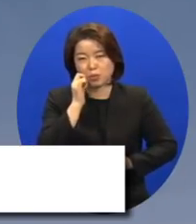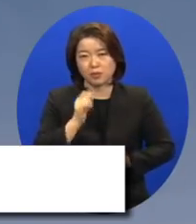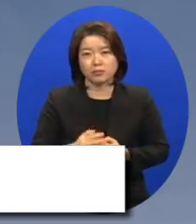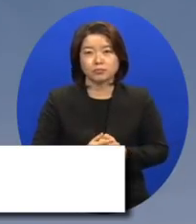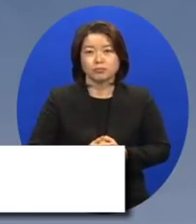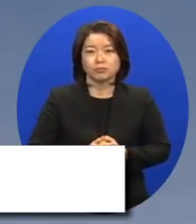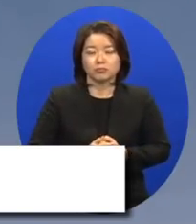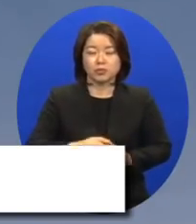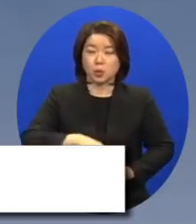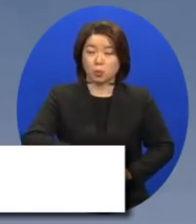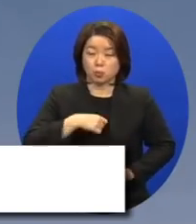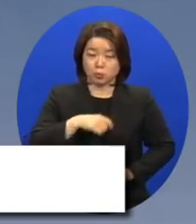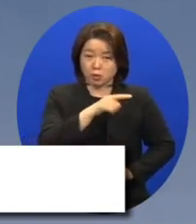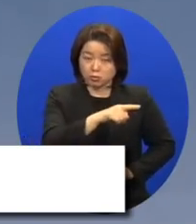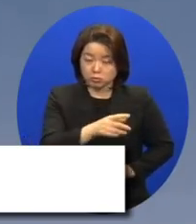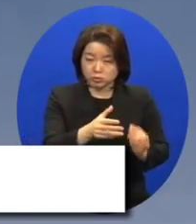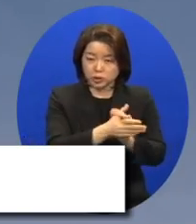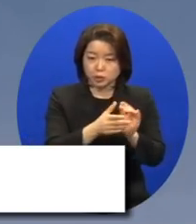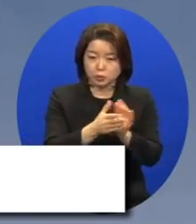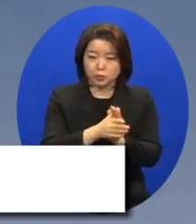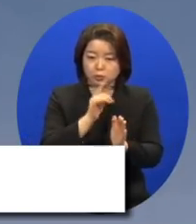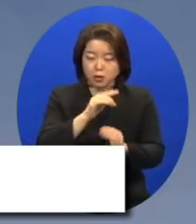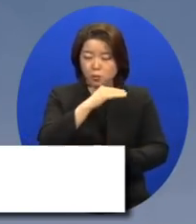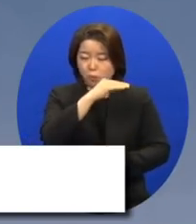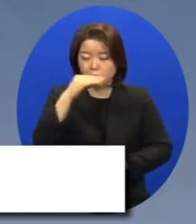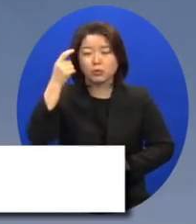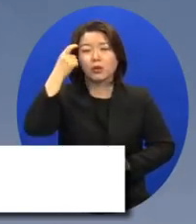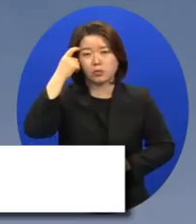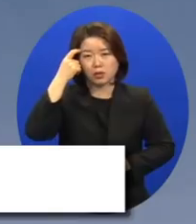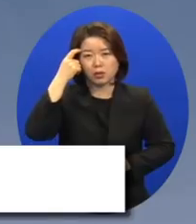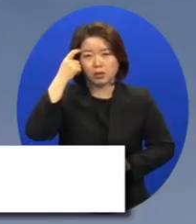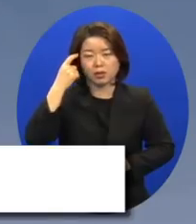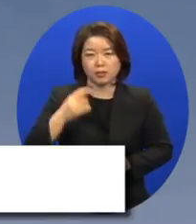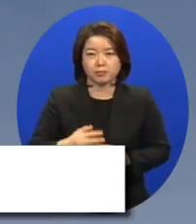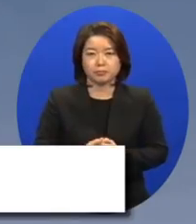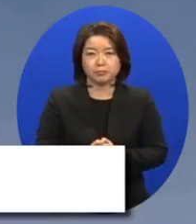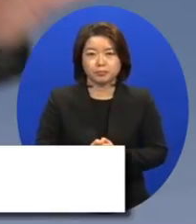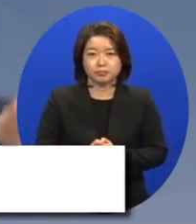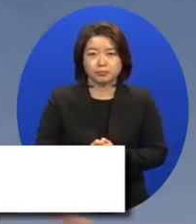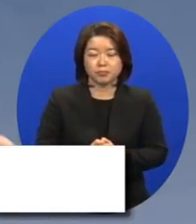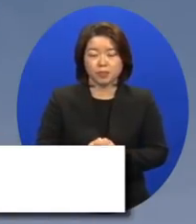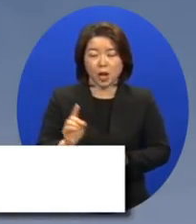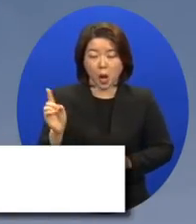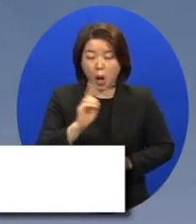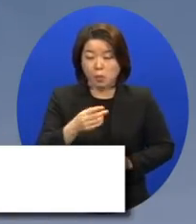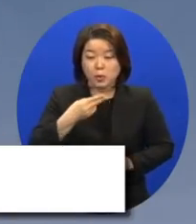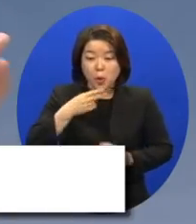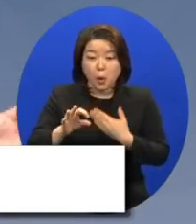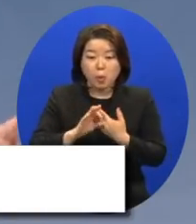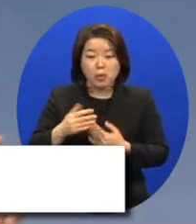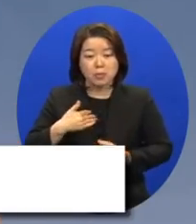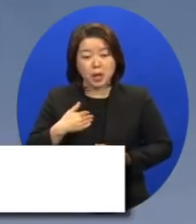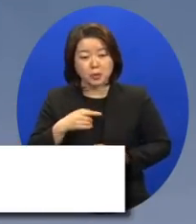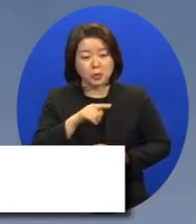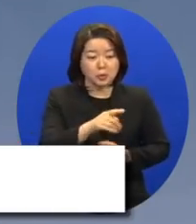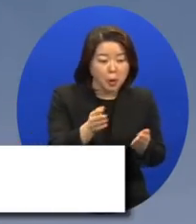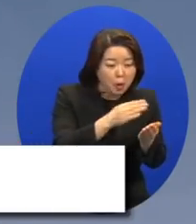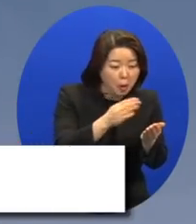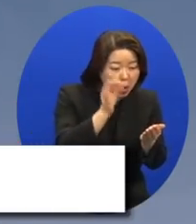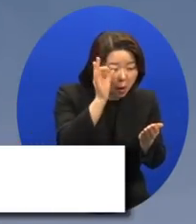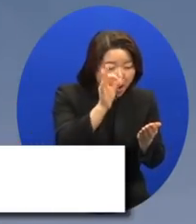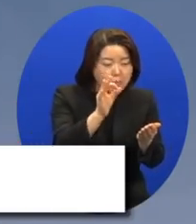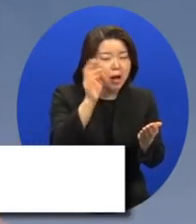솔직히 그 친구의 말이 옳다고 생각이 들었어요 만약에 아무도 없다면 저도 가서 그것을 뒤져 보았을